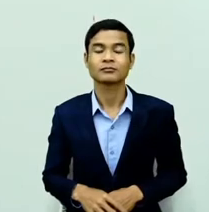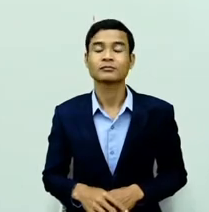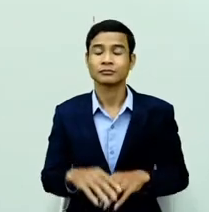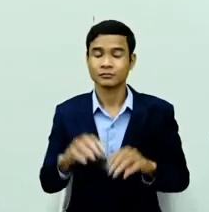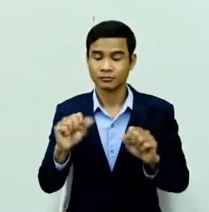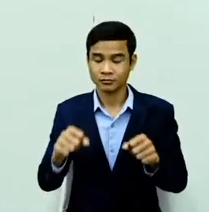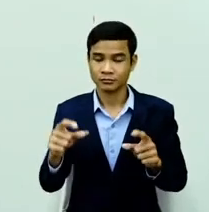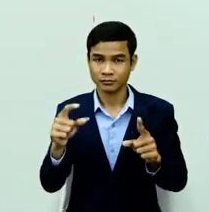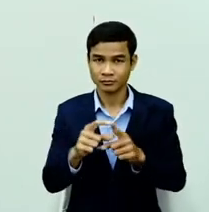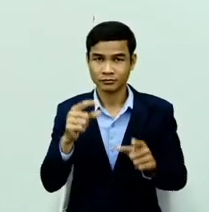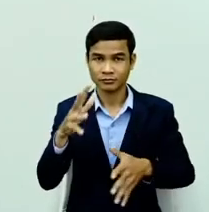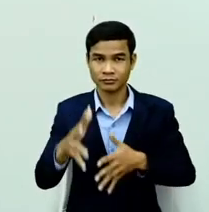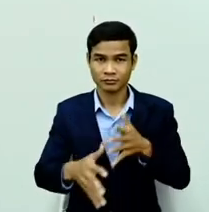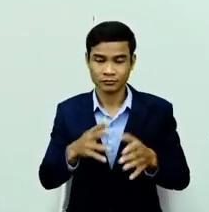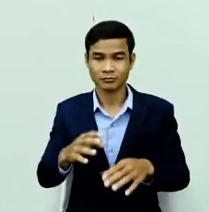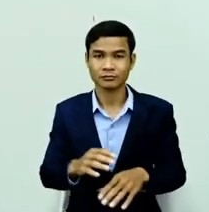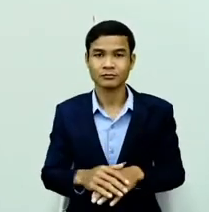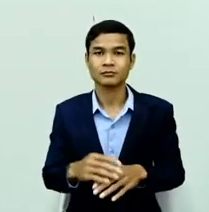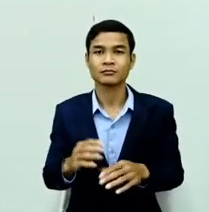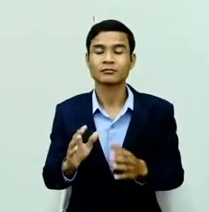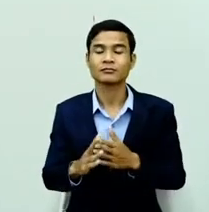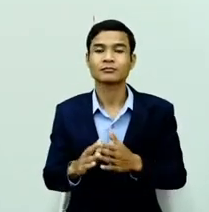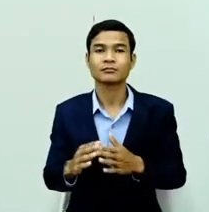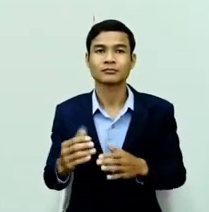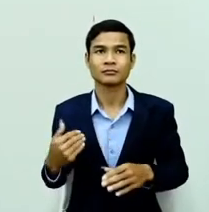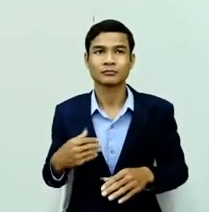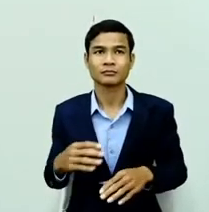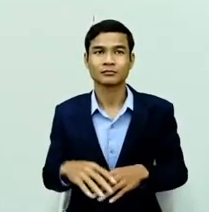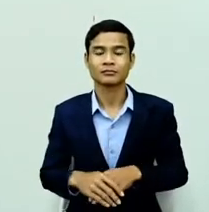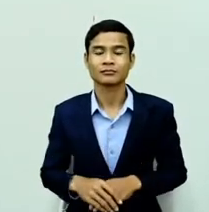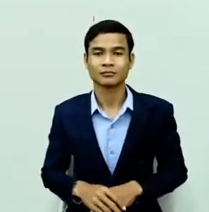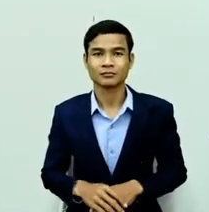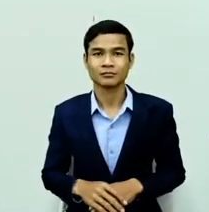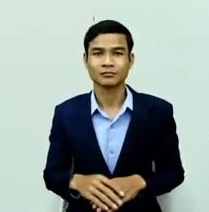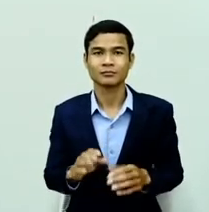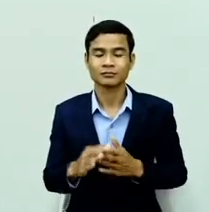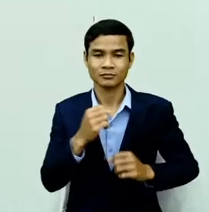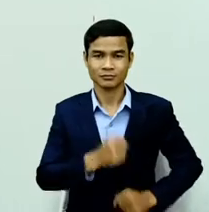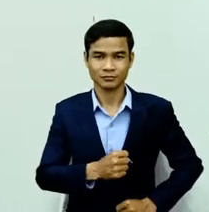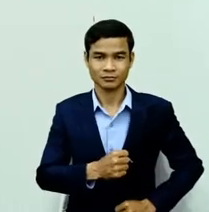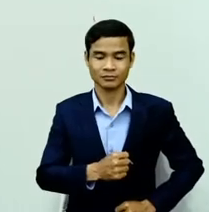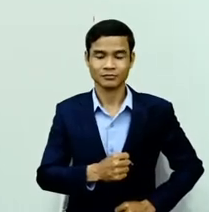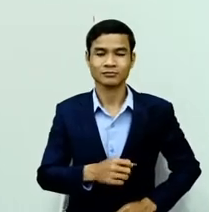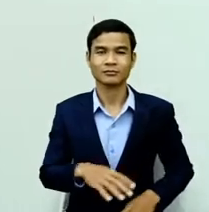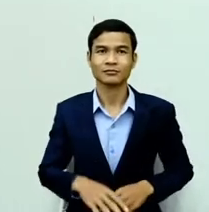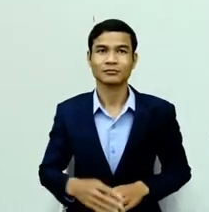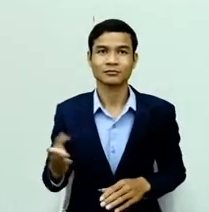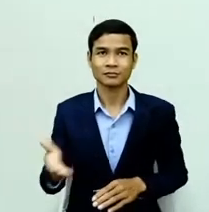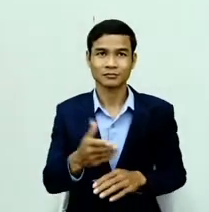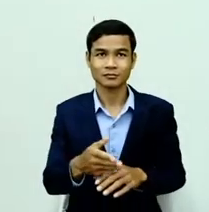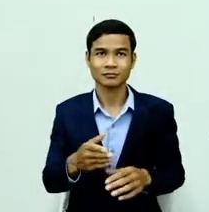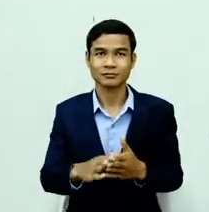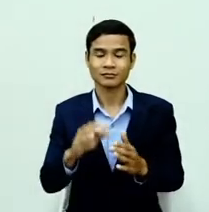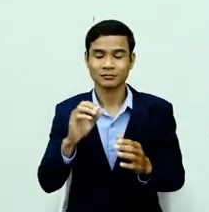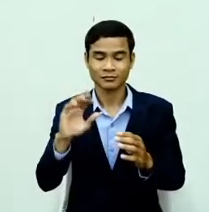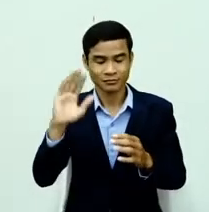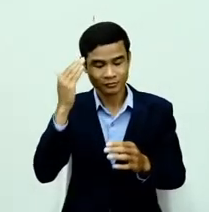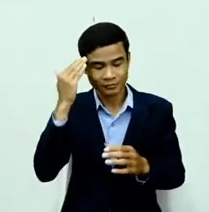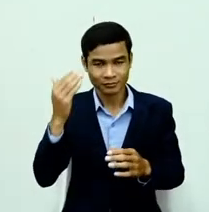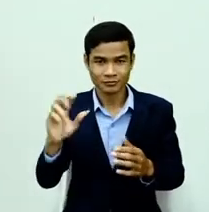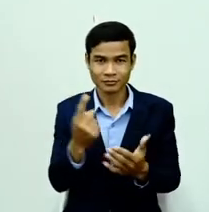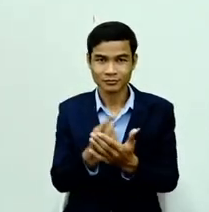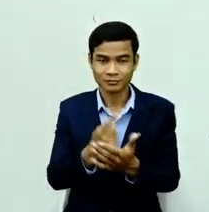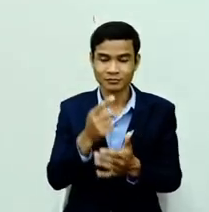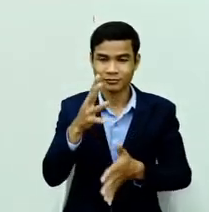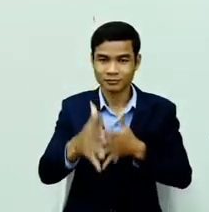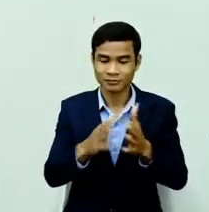chá biết đi ăn thá dí kể xong tao biết đi ăn thá dớ thì à con xin cảm tạ con bà con bàn chiều rúm cha